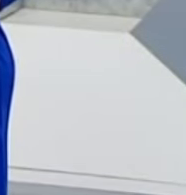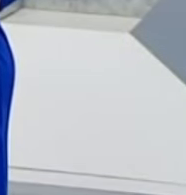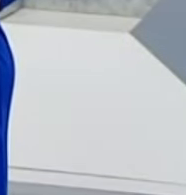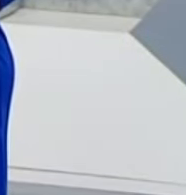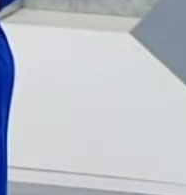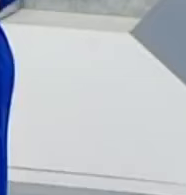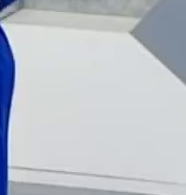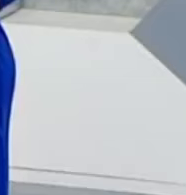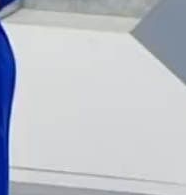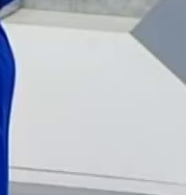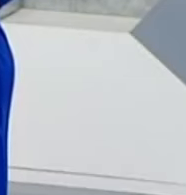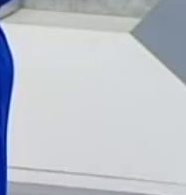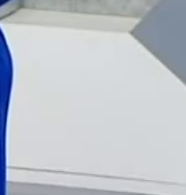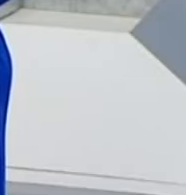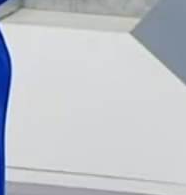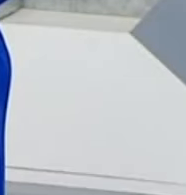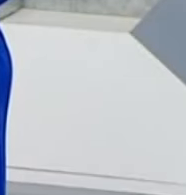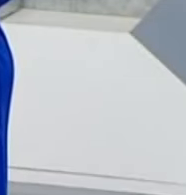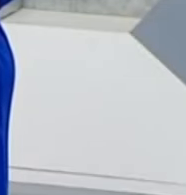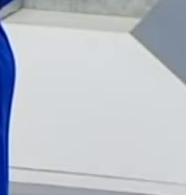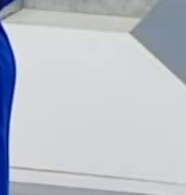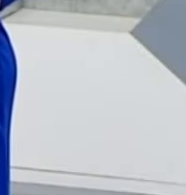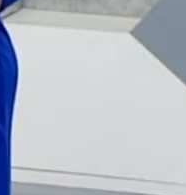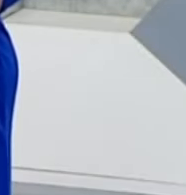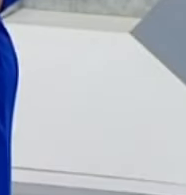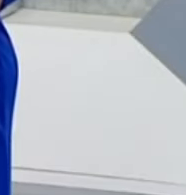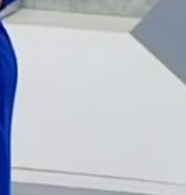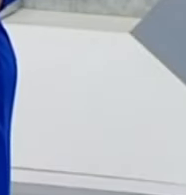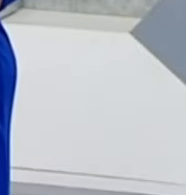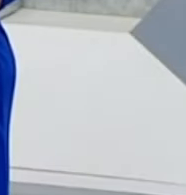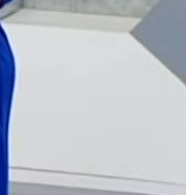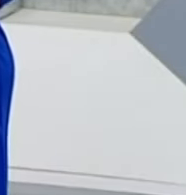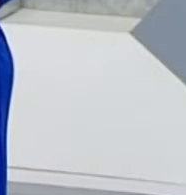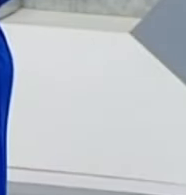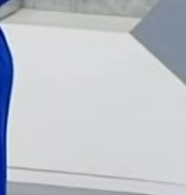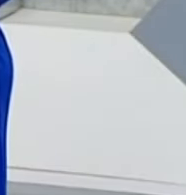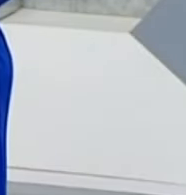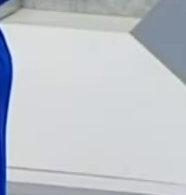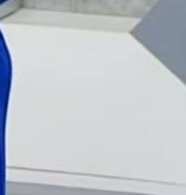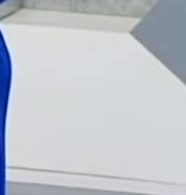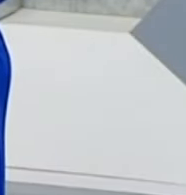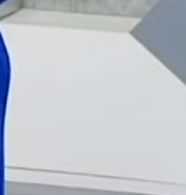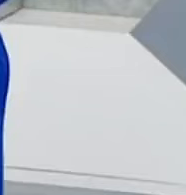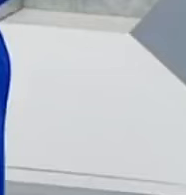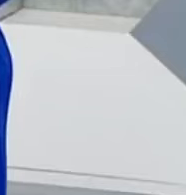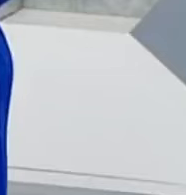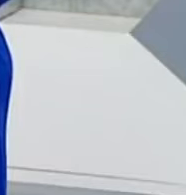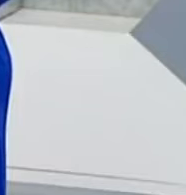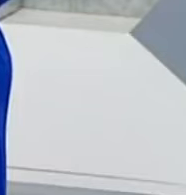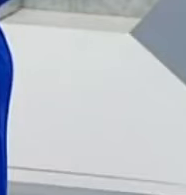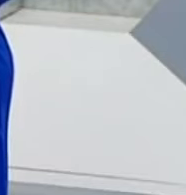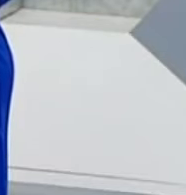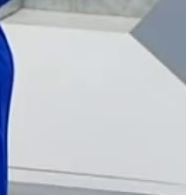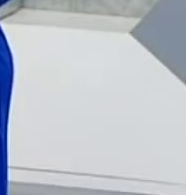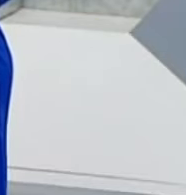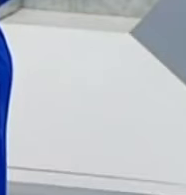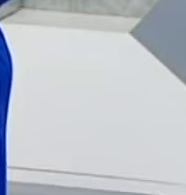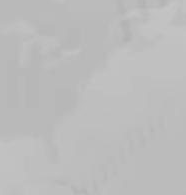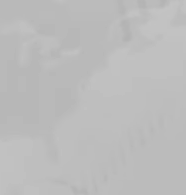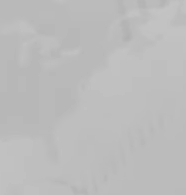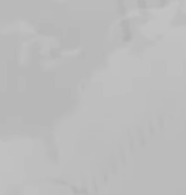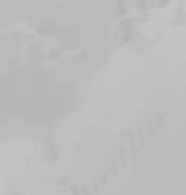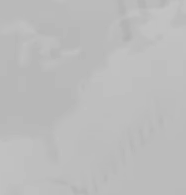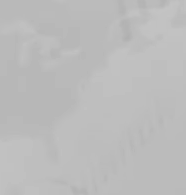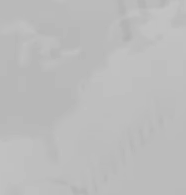kapuso naman abroad, subaybayan nyo kami sa GMA Pinoy TV at sa www.gmanews.tv.